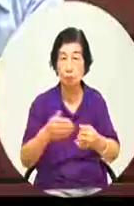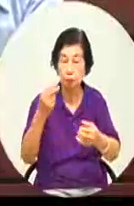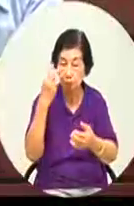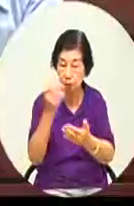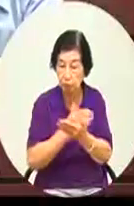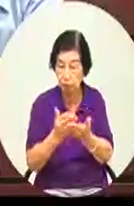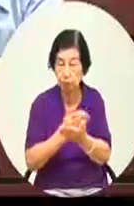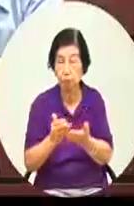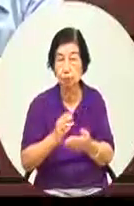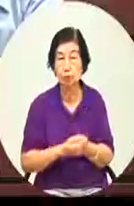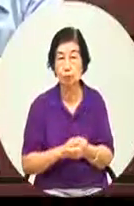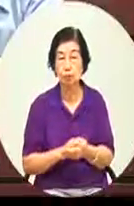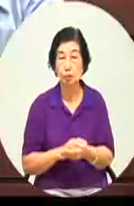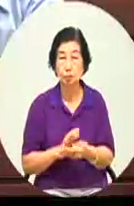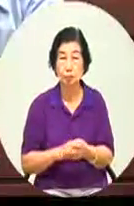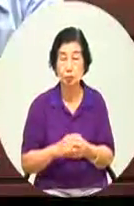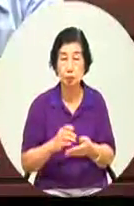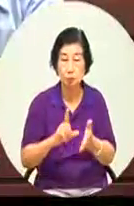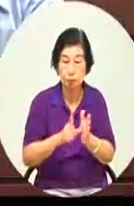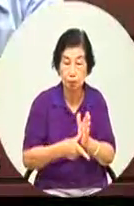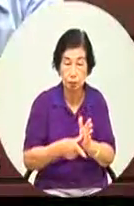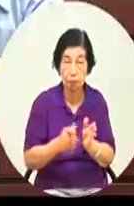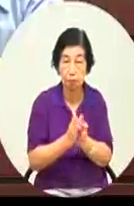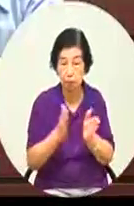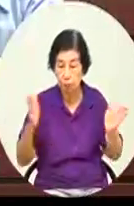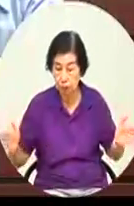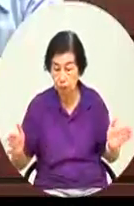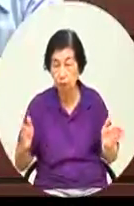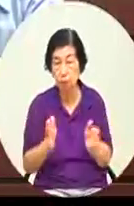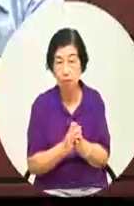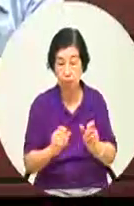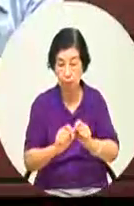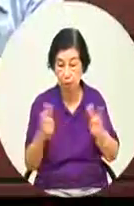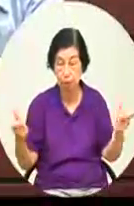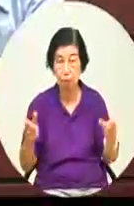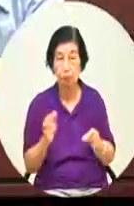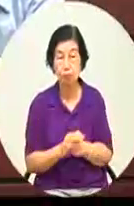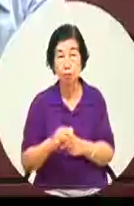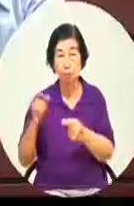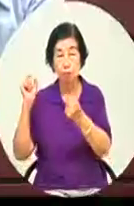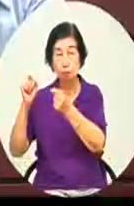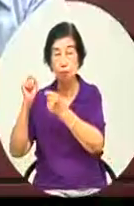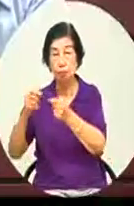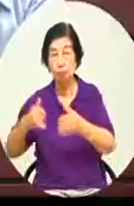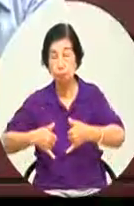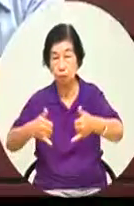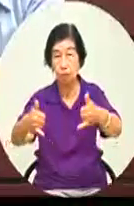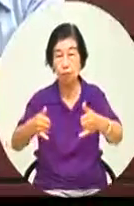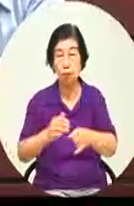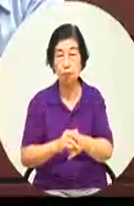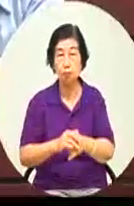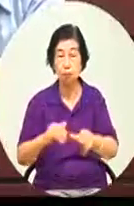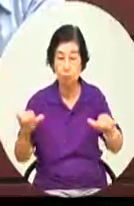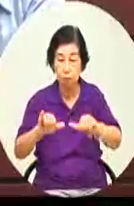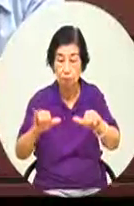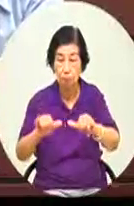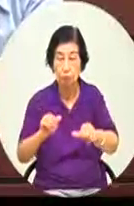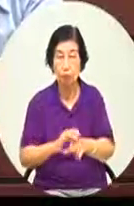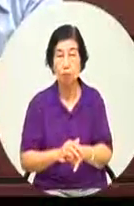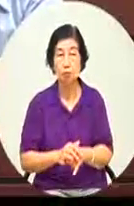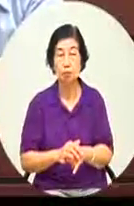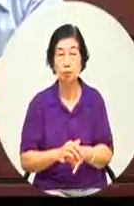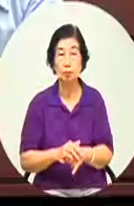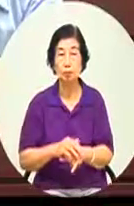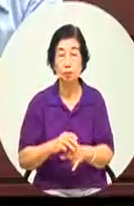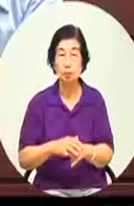们在不同阶段影响到整个附近道路的这个冲击，以及所提的这个疏